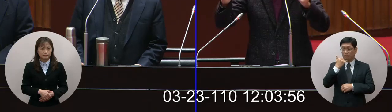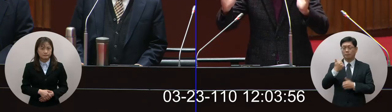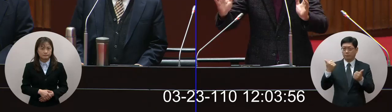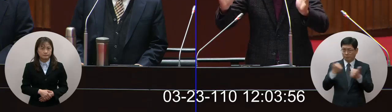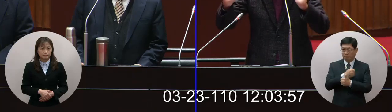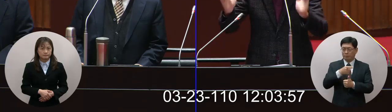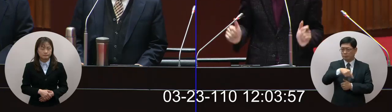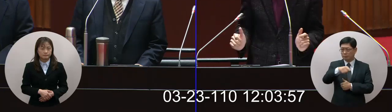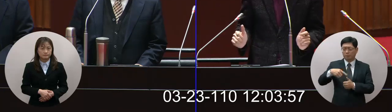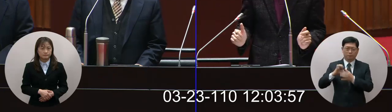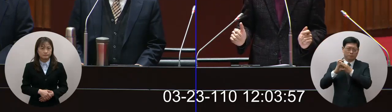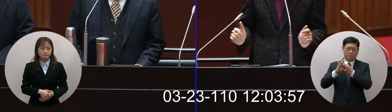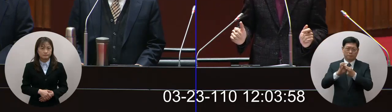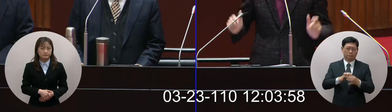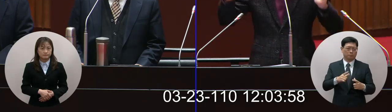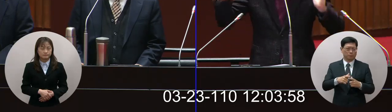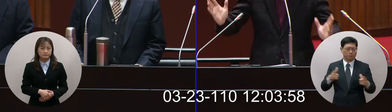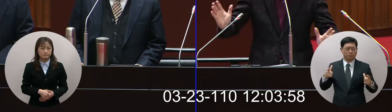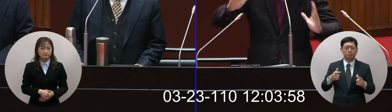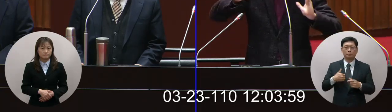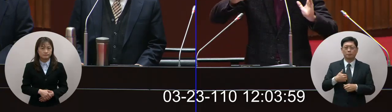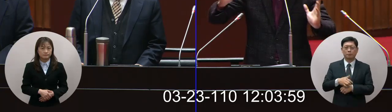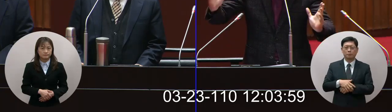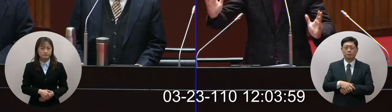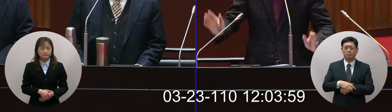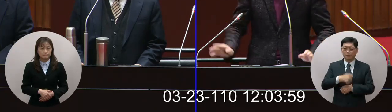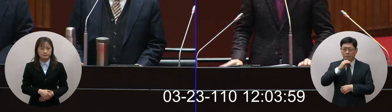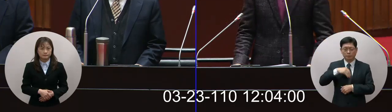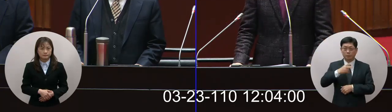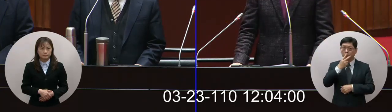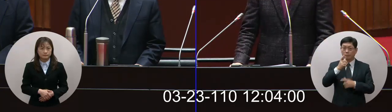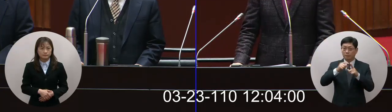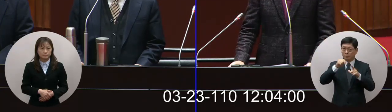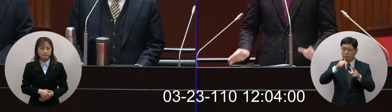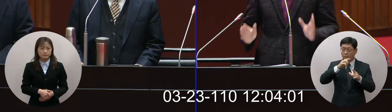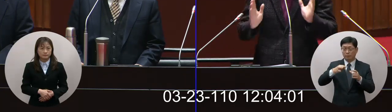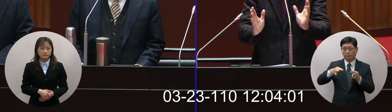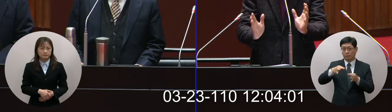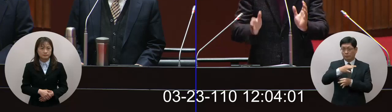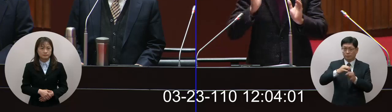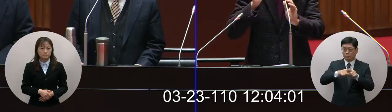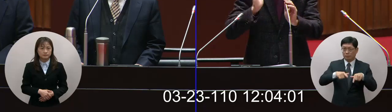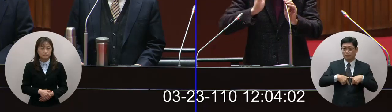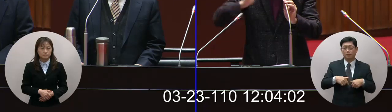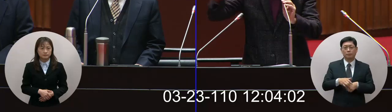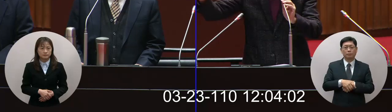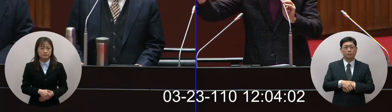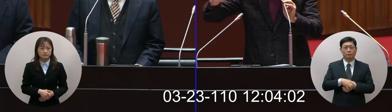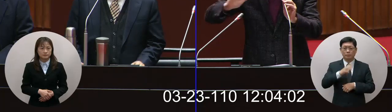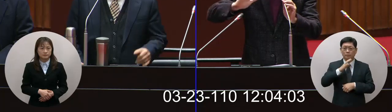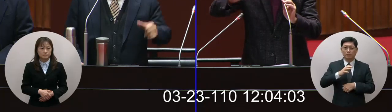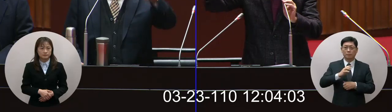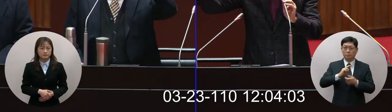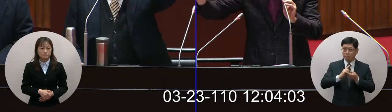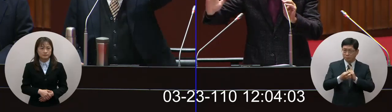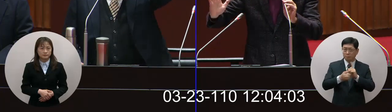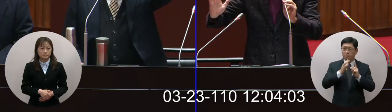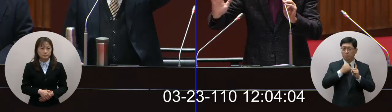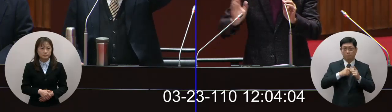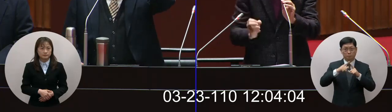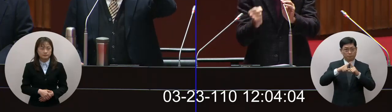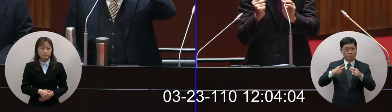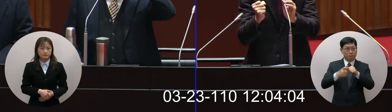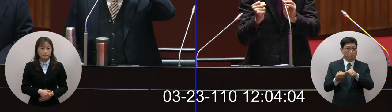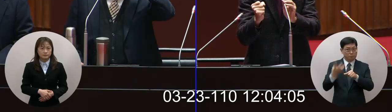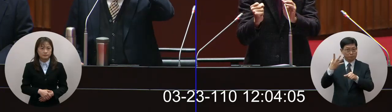可长可久可大，成为亚太的营运中心，成为整个大中